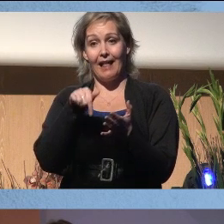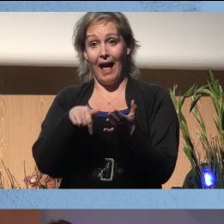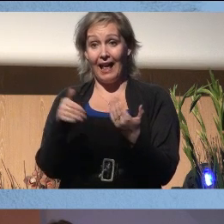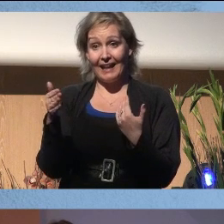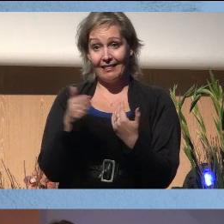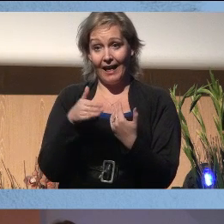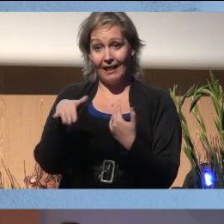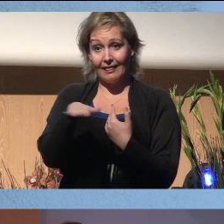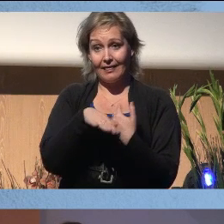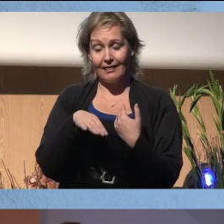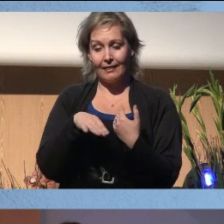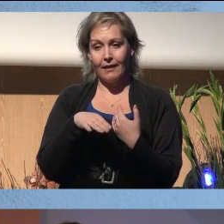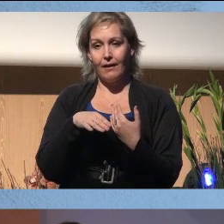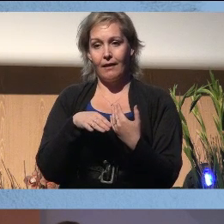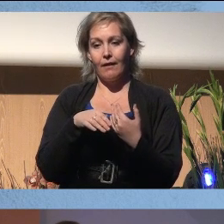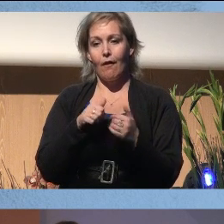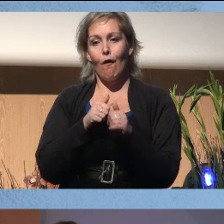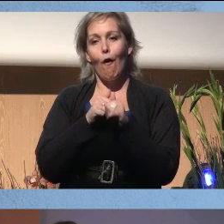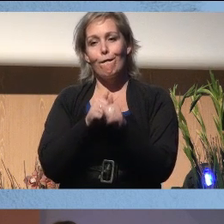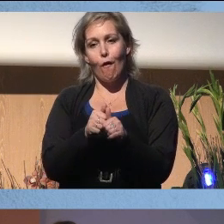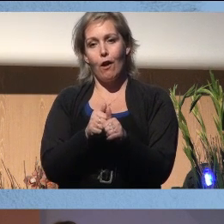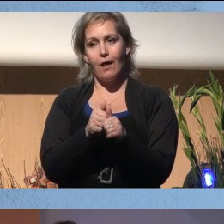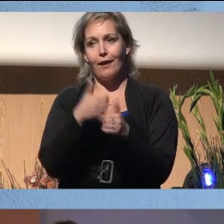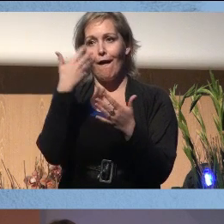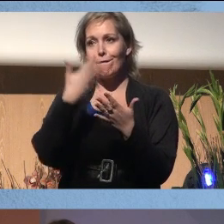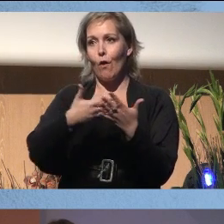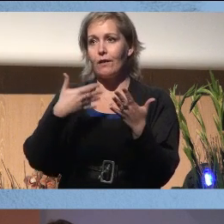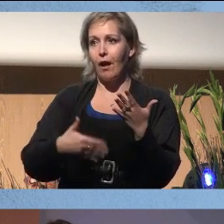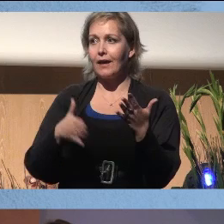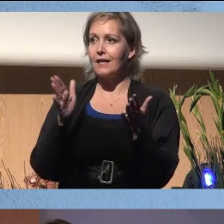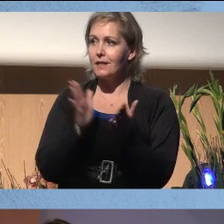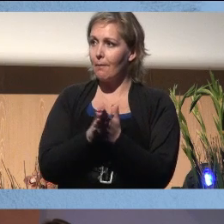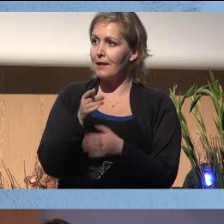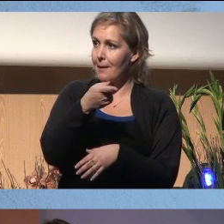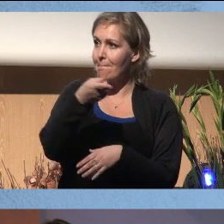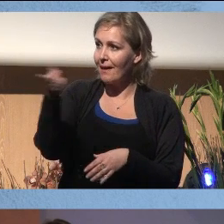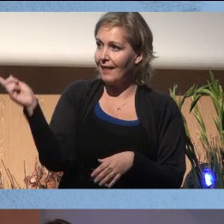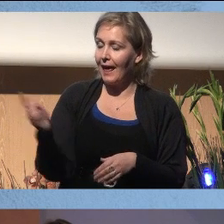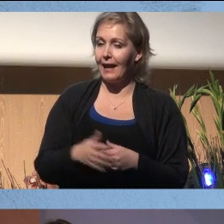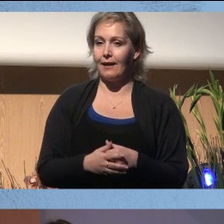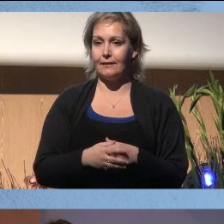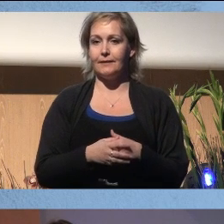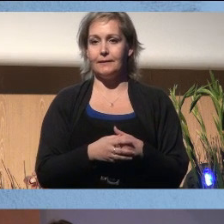nærheten og følger dette foredraget sammen med dere.